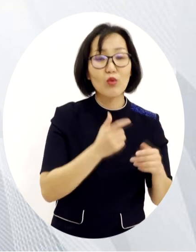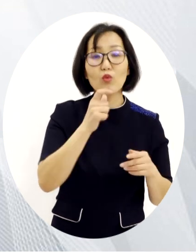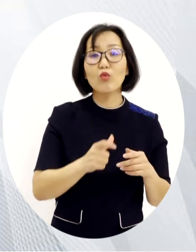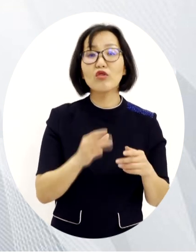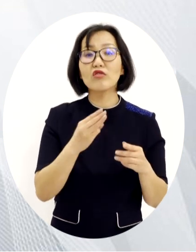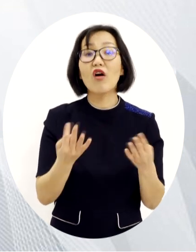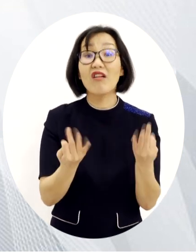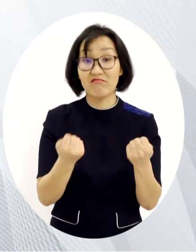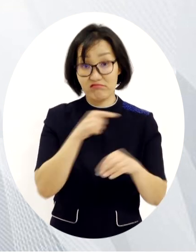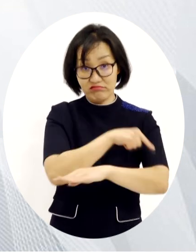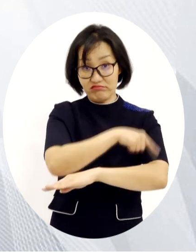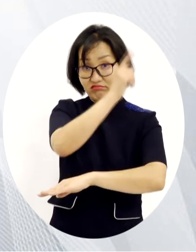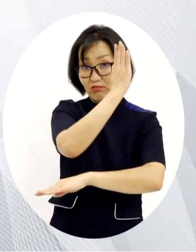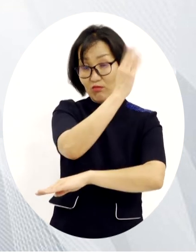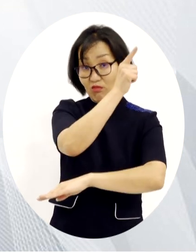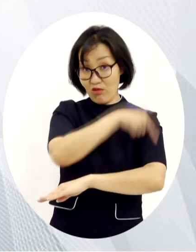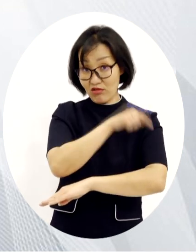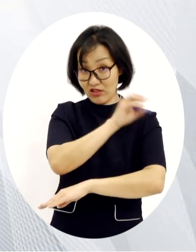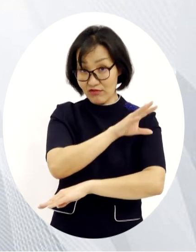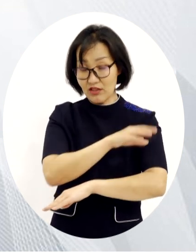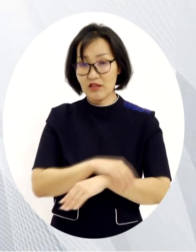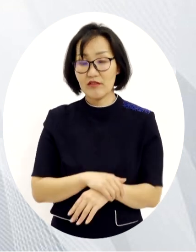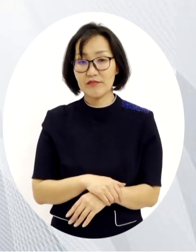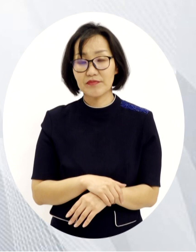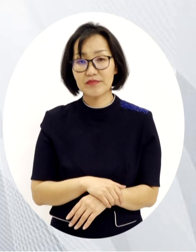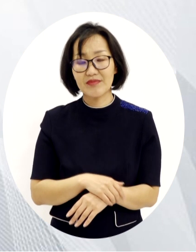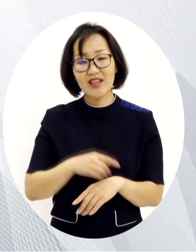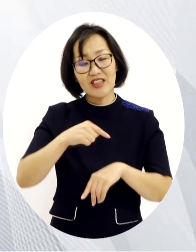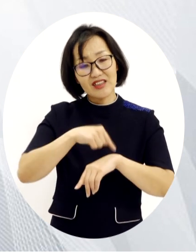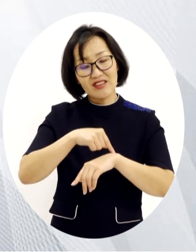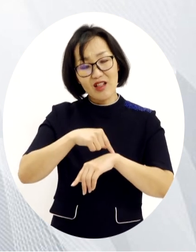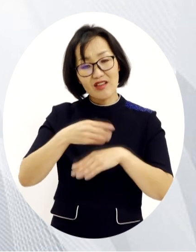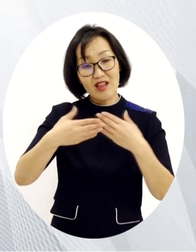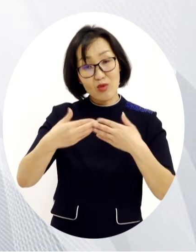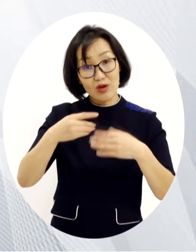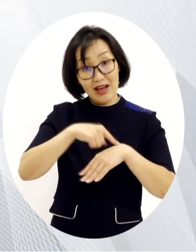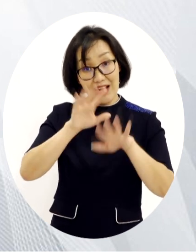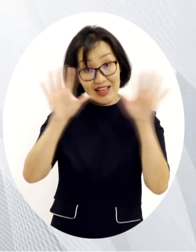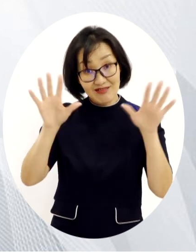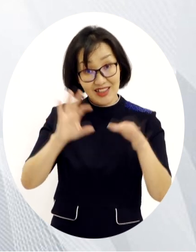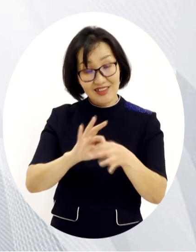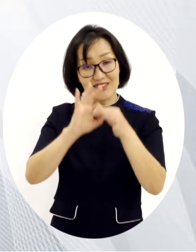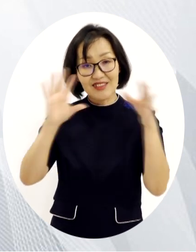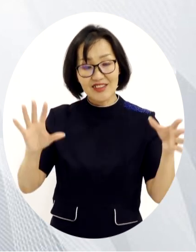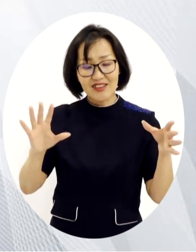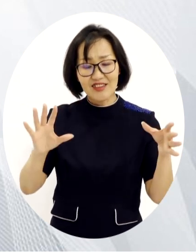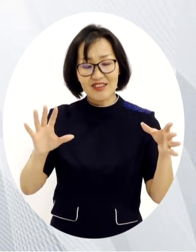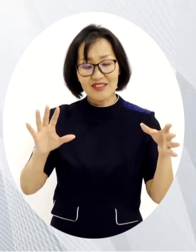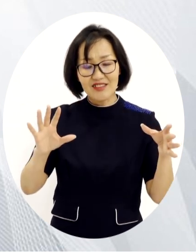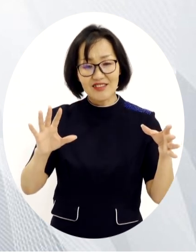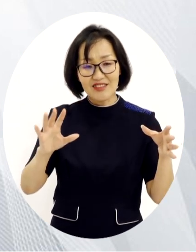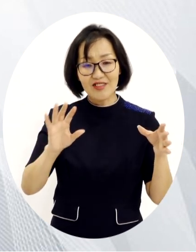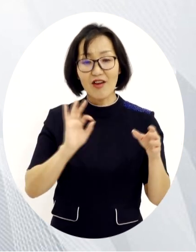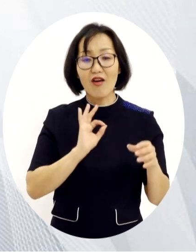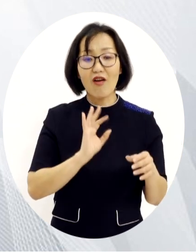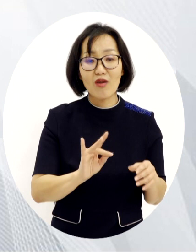бүгдээрээ. Дэлгүүр 10 цагт нээхэд хідэн үйлчлүүлэгч байсан бэ? Дэлгүүр 10